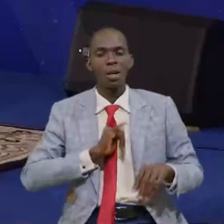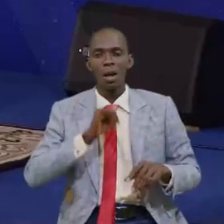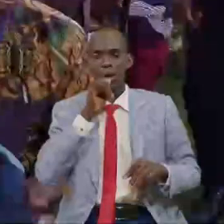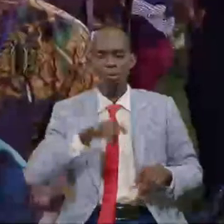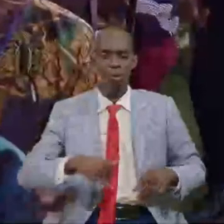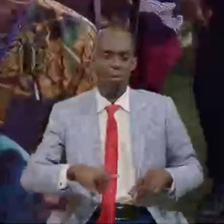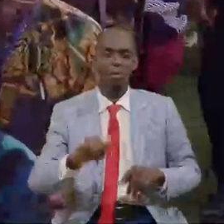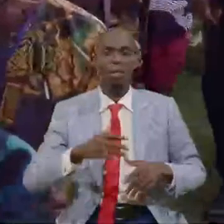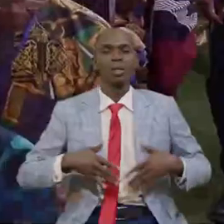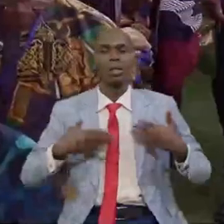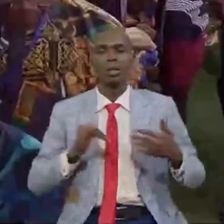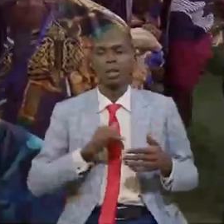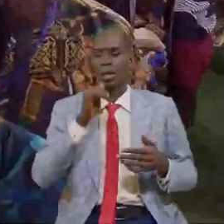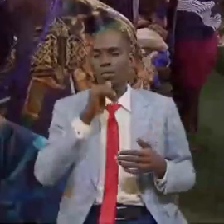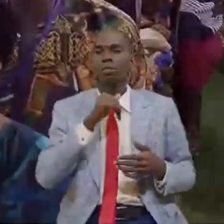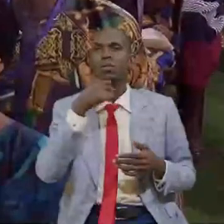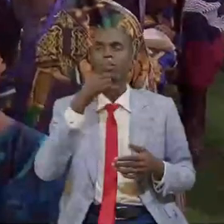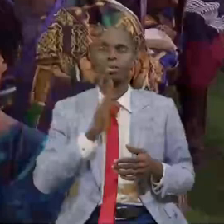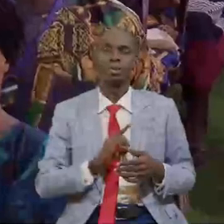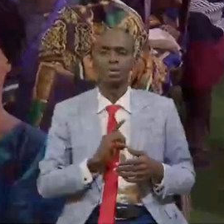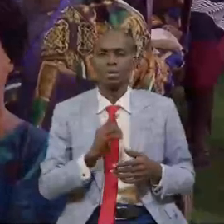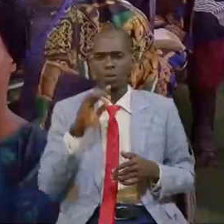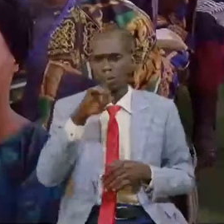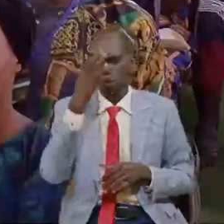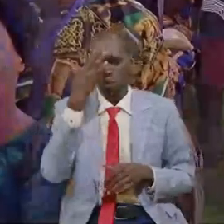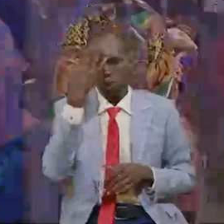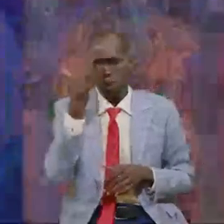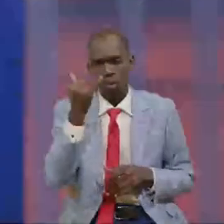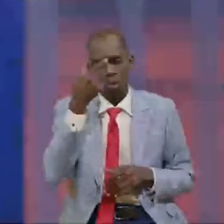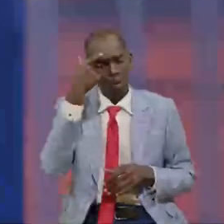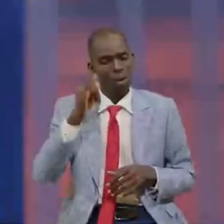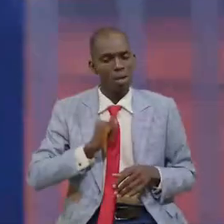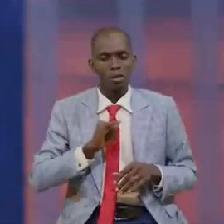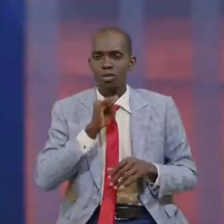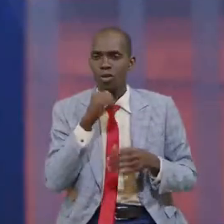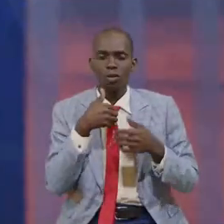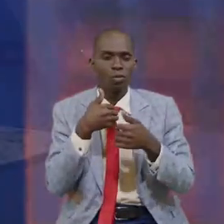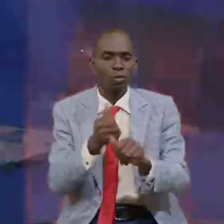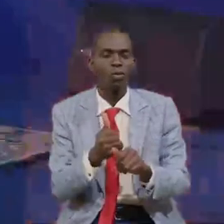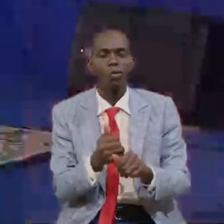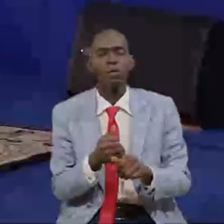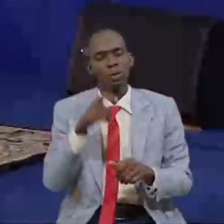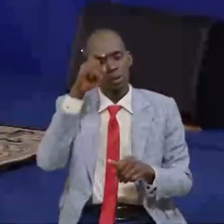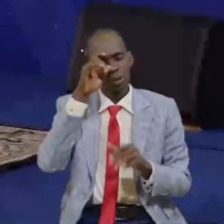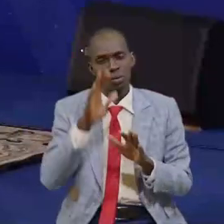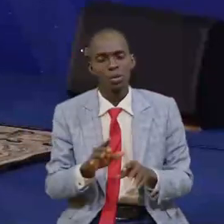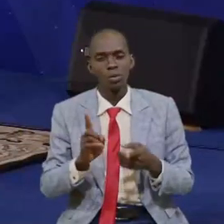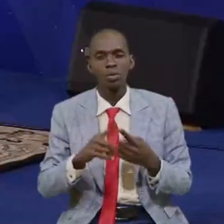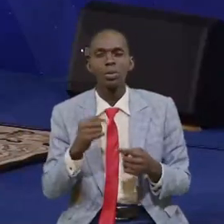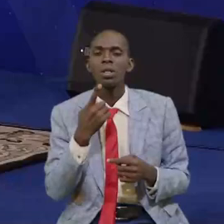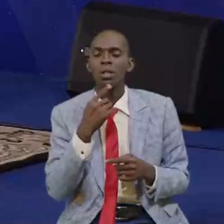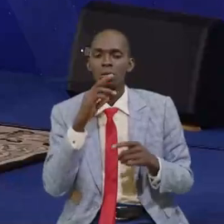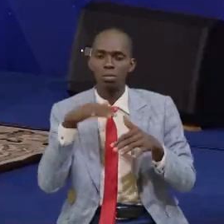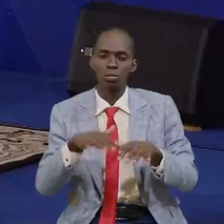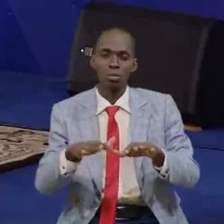pas noyé. Vous savez pourquoi? Parce que je n'ai pas suivi Pharaon dans la mer Rouge. Ne les suis pas.